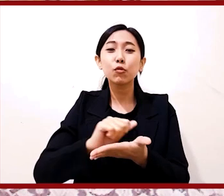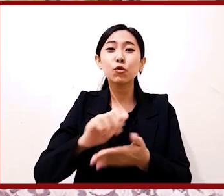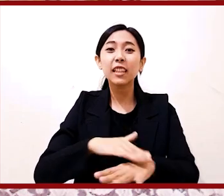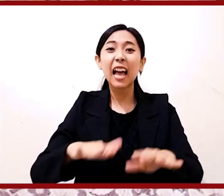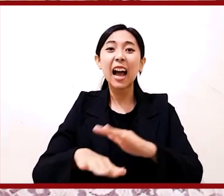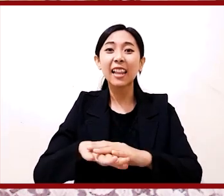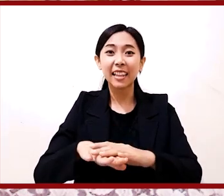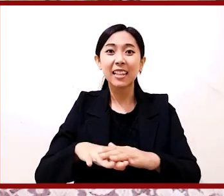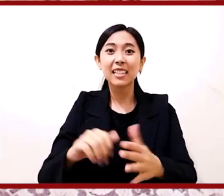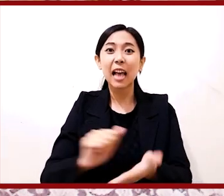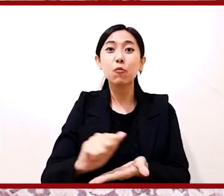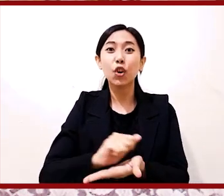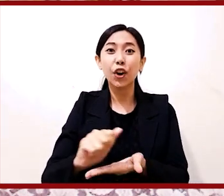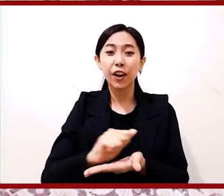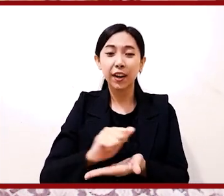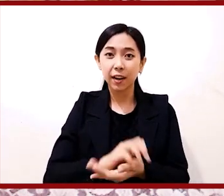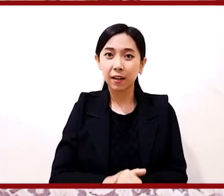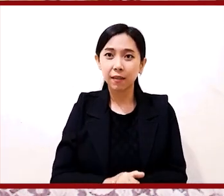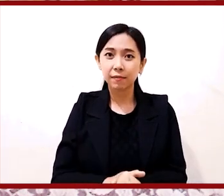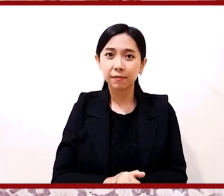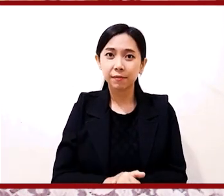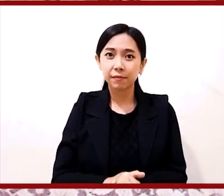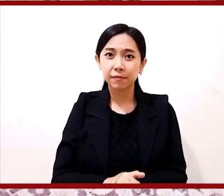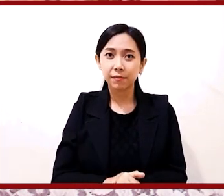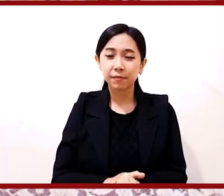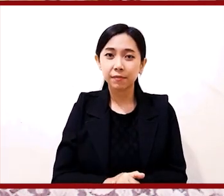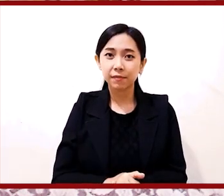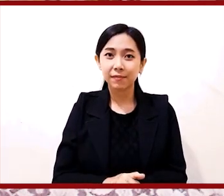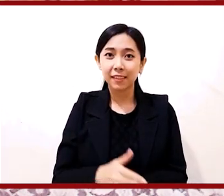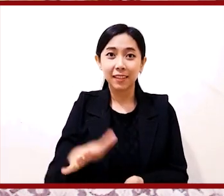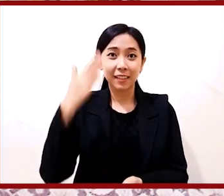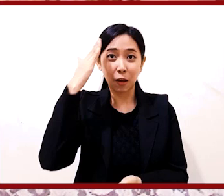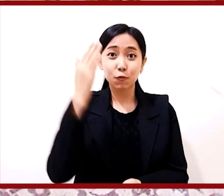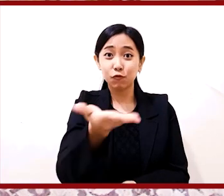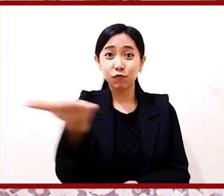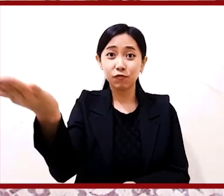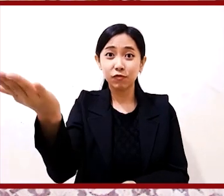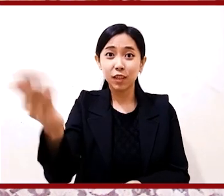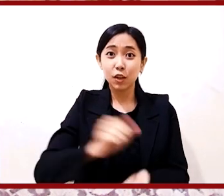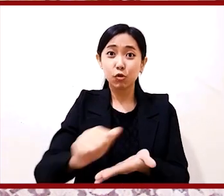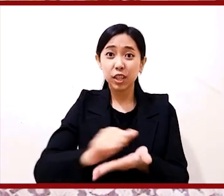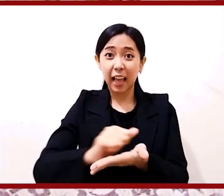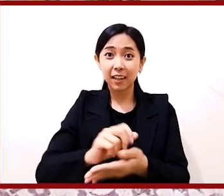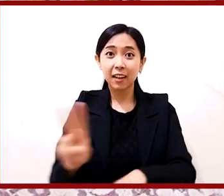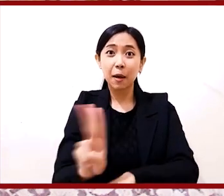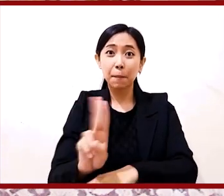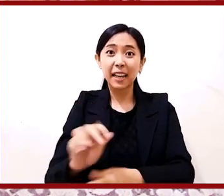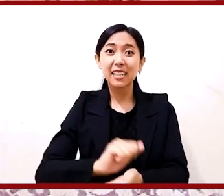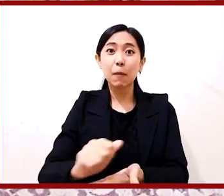dengan sabun saat ini? Ada yang tahu? Kalau ada yang tahu, kasih jawabannya pada papa